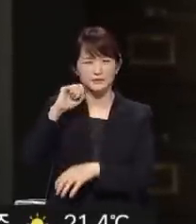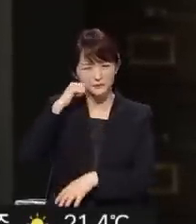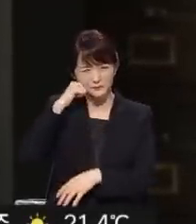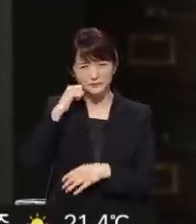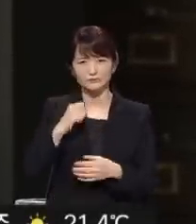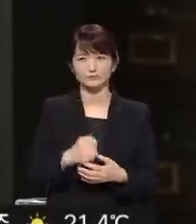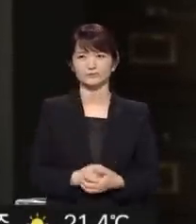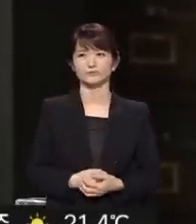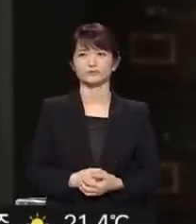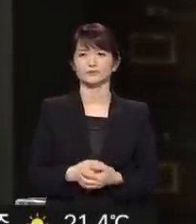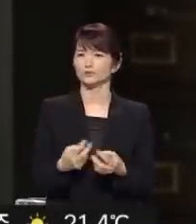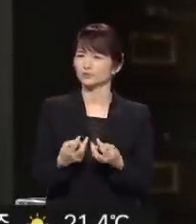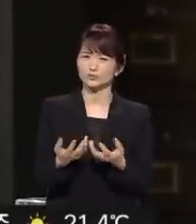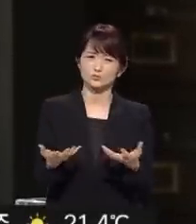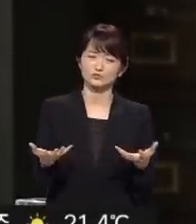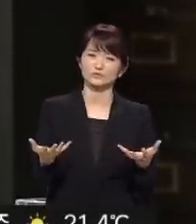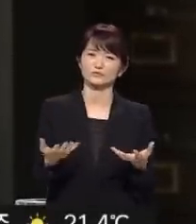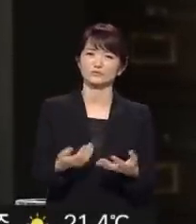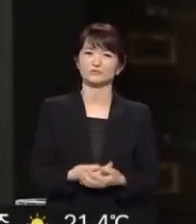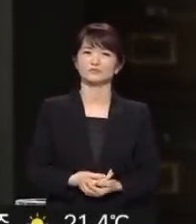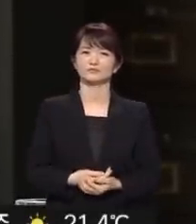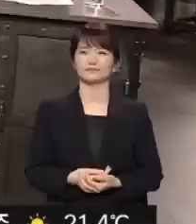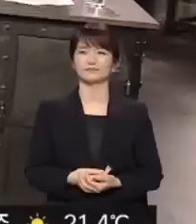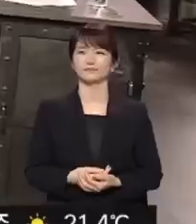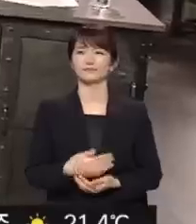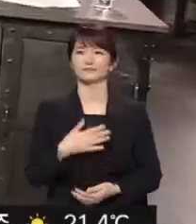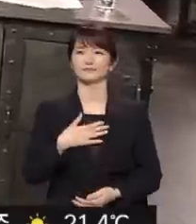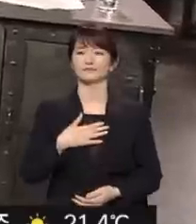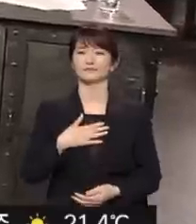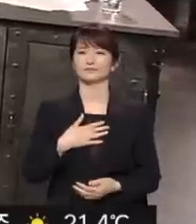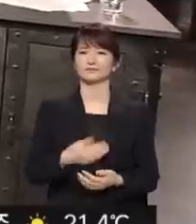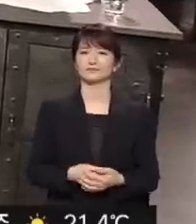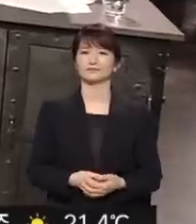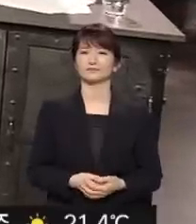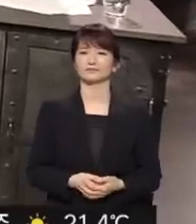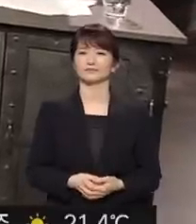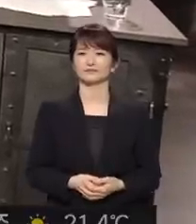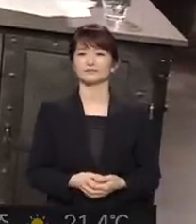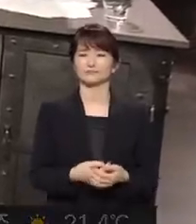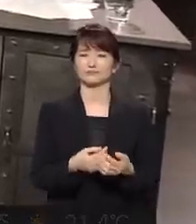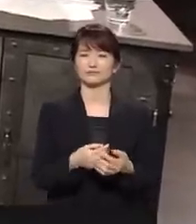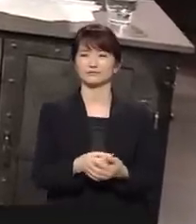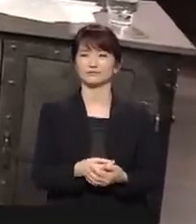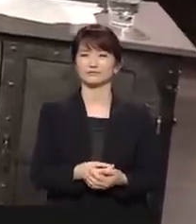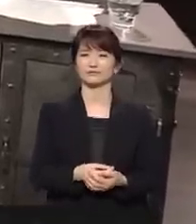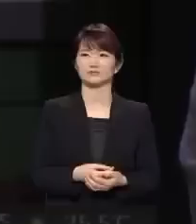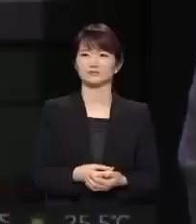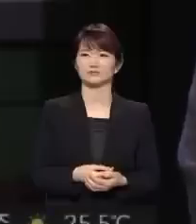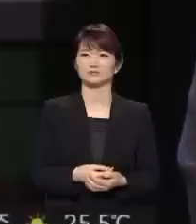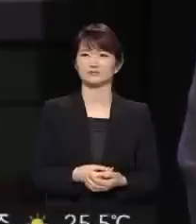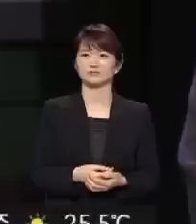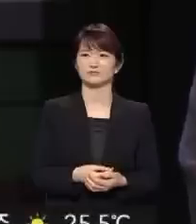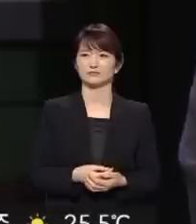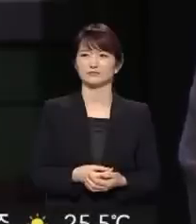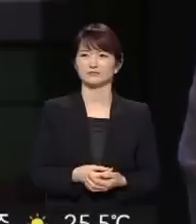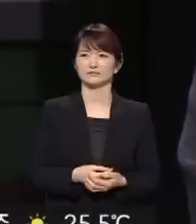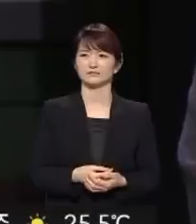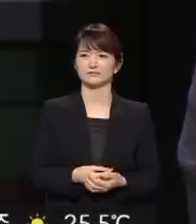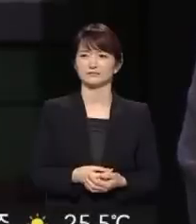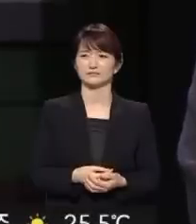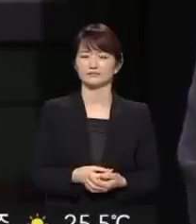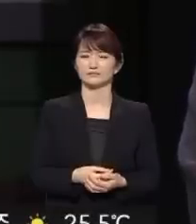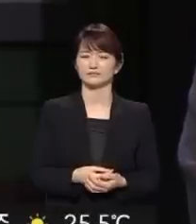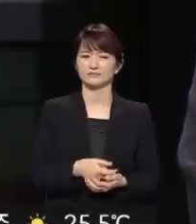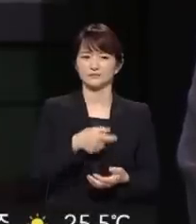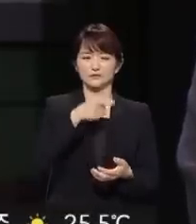뭐 어떻게 할 수가 없어. 저 같은 경우에는 약간 유사과학을 과학처럼 말씀하실 때 예를 들어서